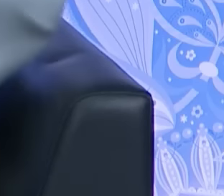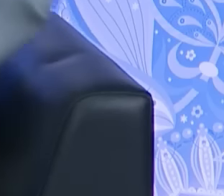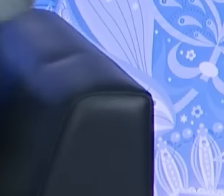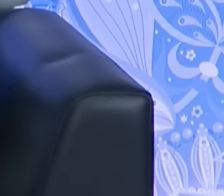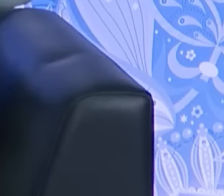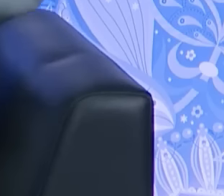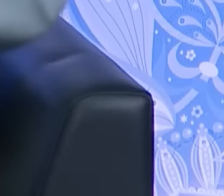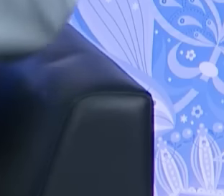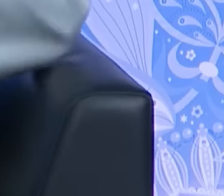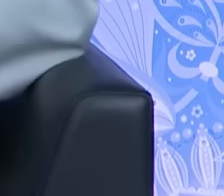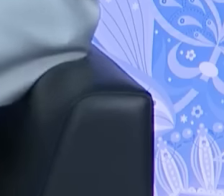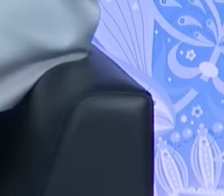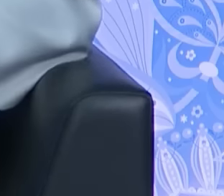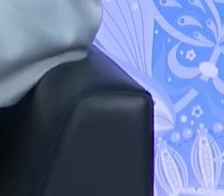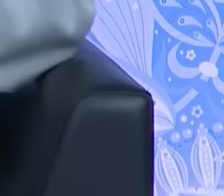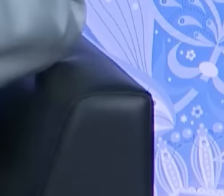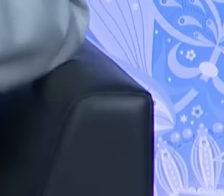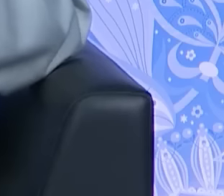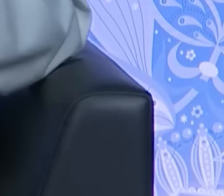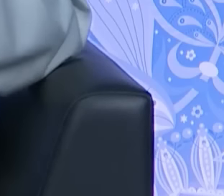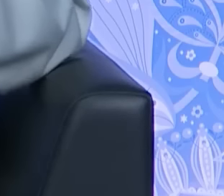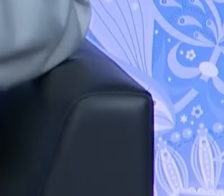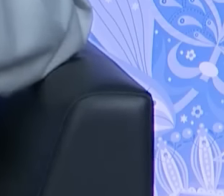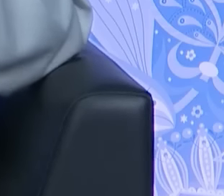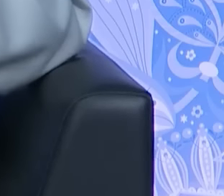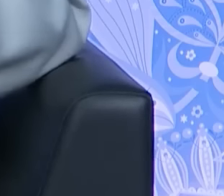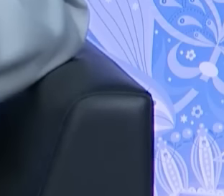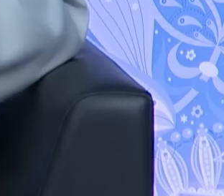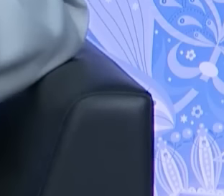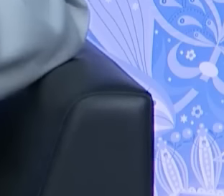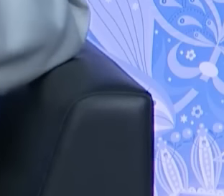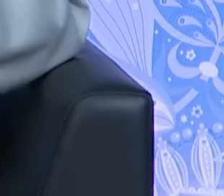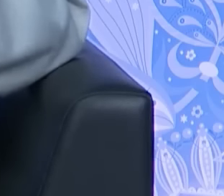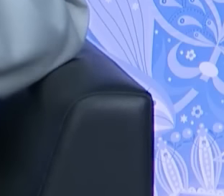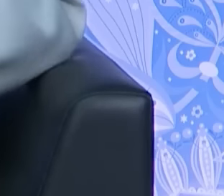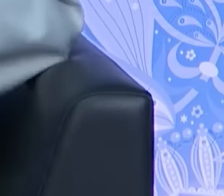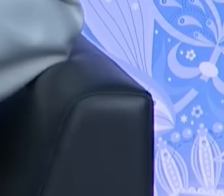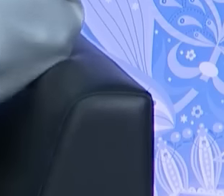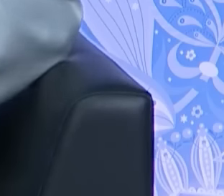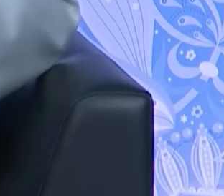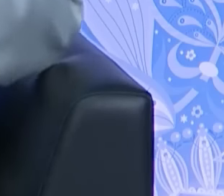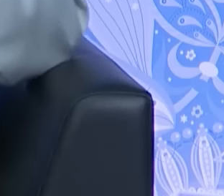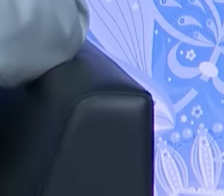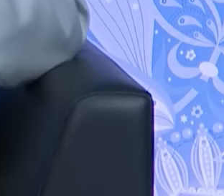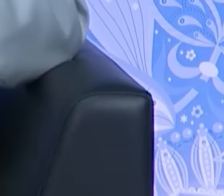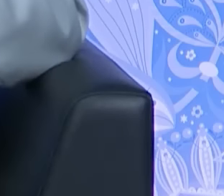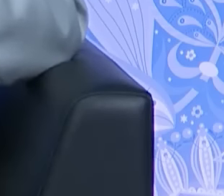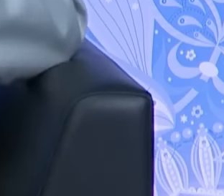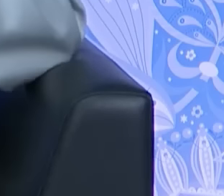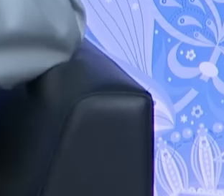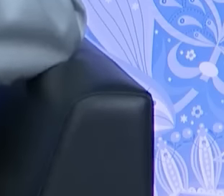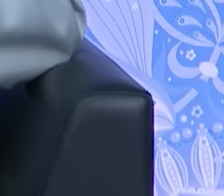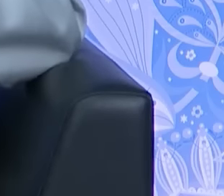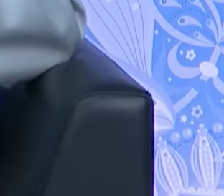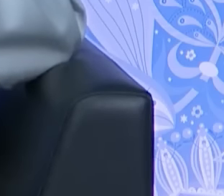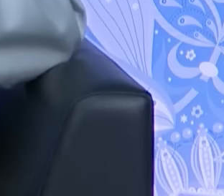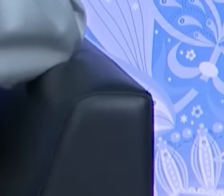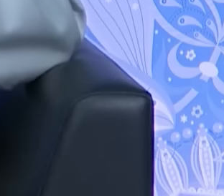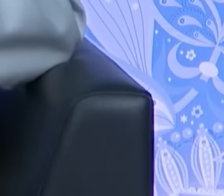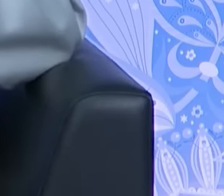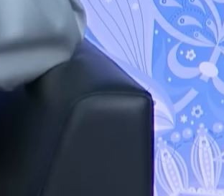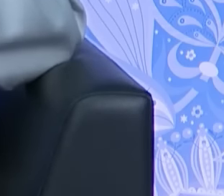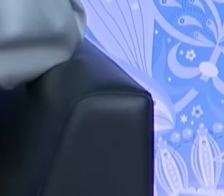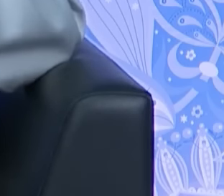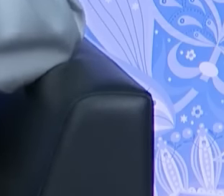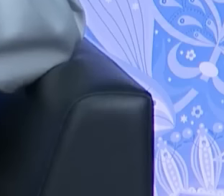senang datang ataupun ruh datuk dan ini arwah Ibu dan Ayah boleh kembali ke rumah maka hal ini tidak